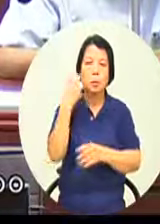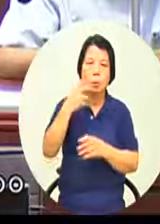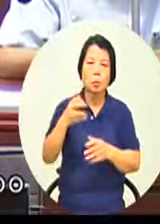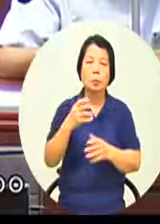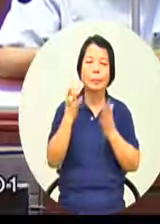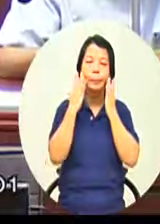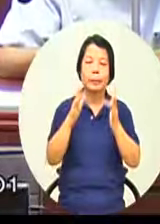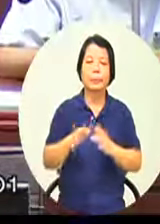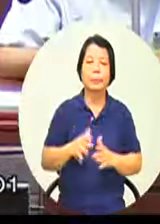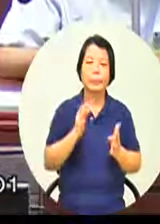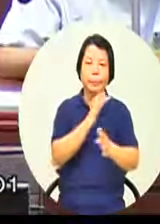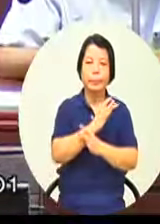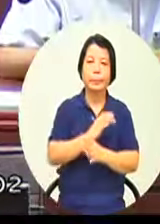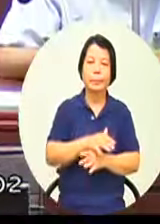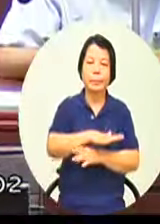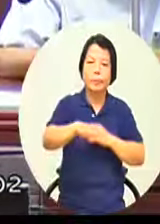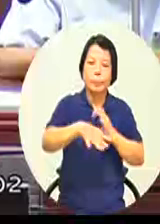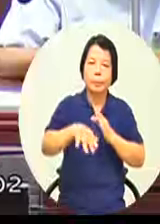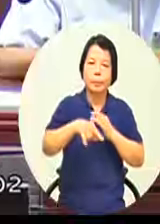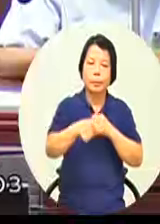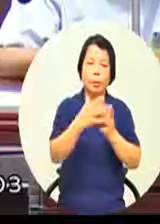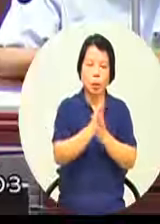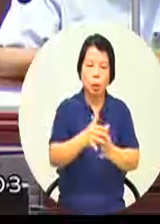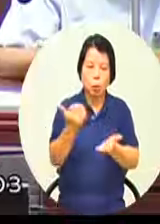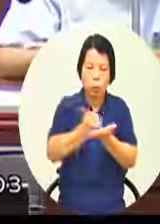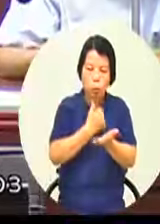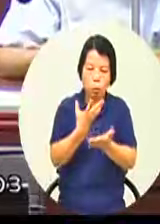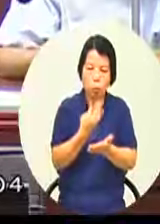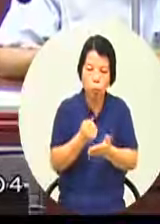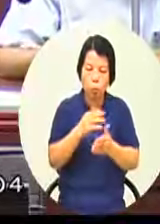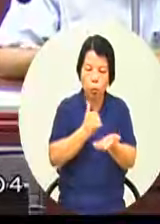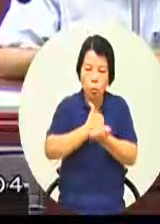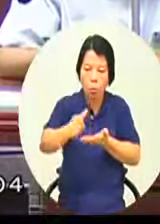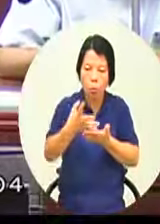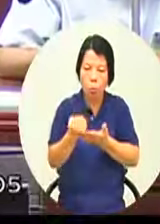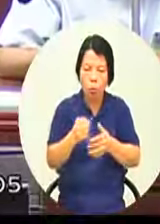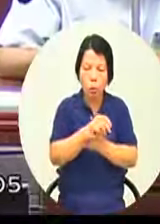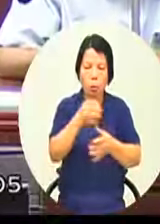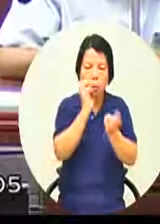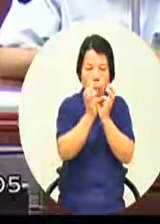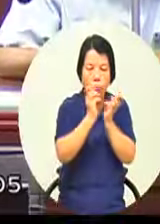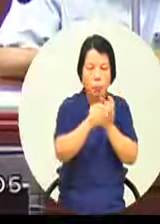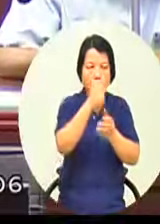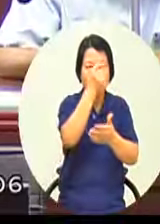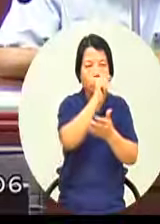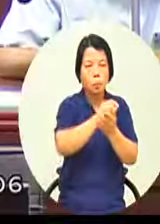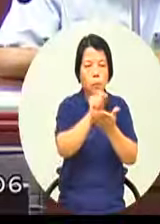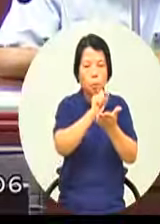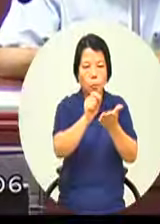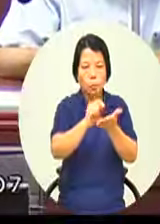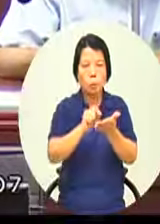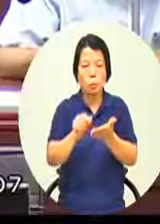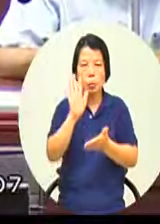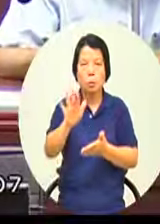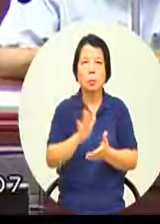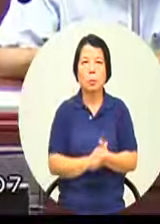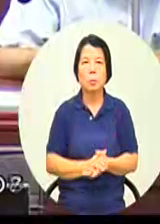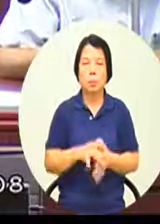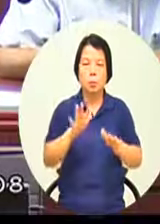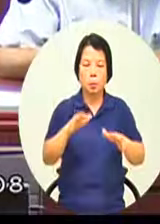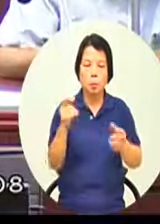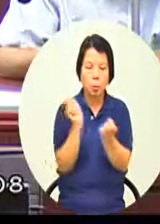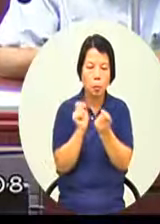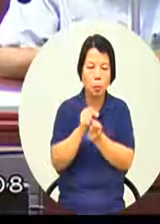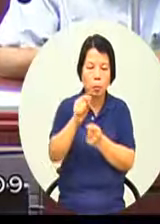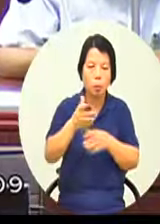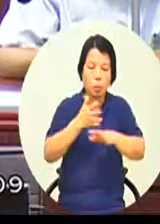个人他进货价多少，出货量多少，他都有一个明细表，都有一个明细表、哦、所以说在最近的一个